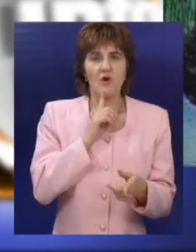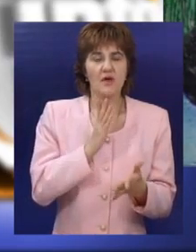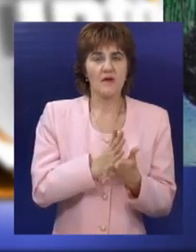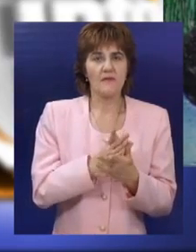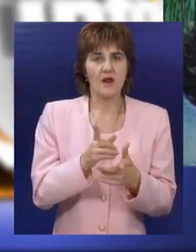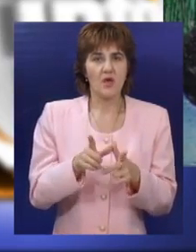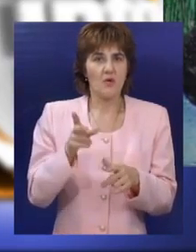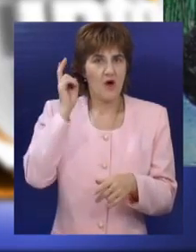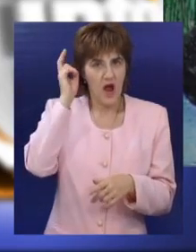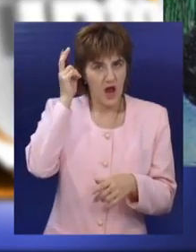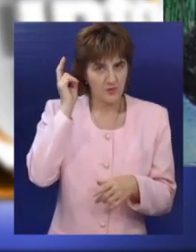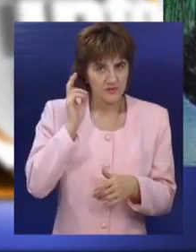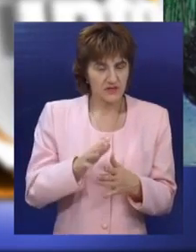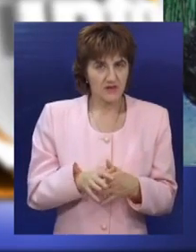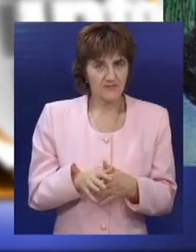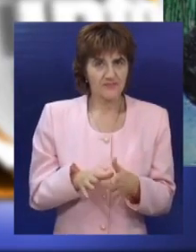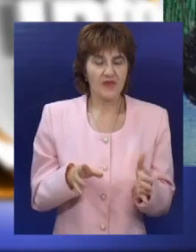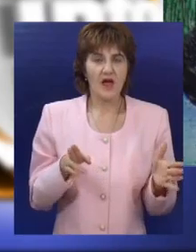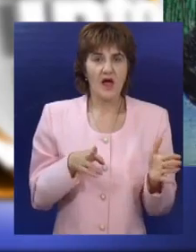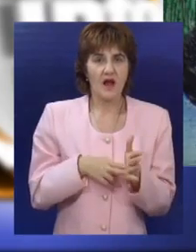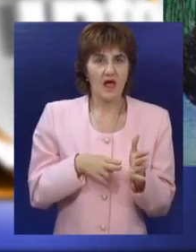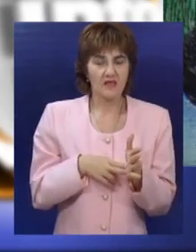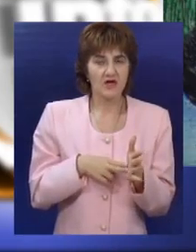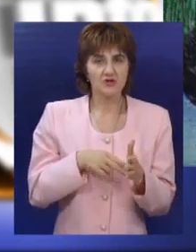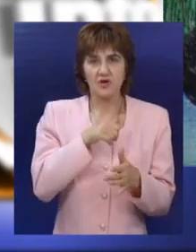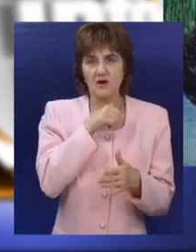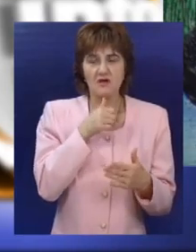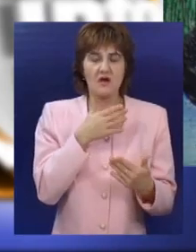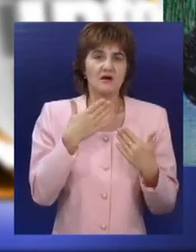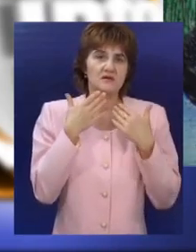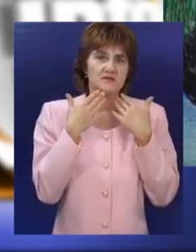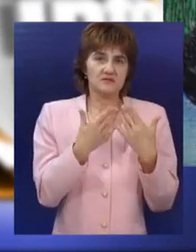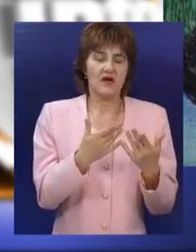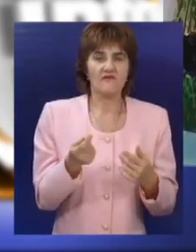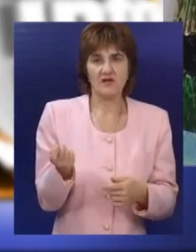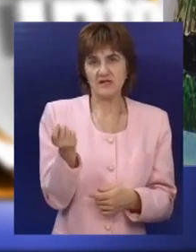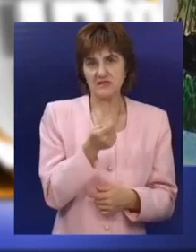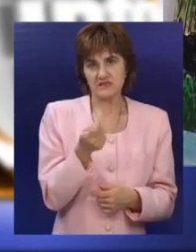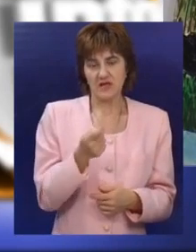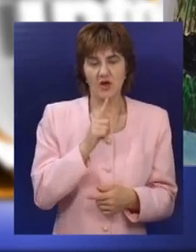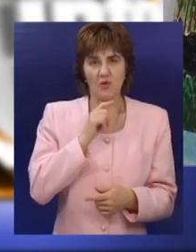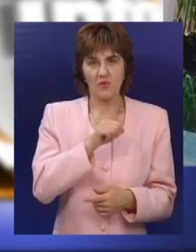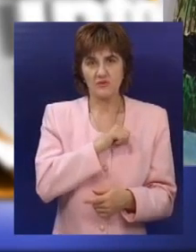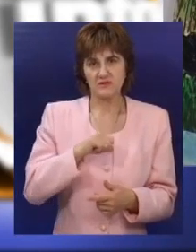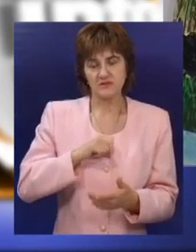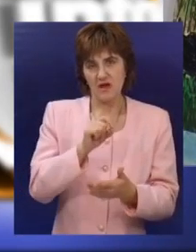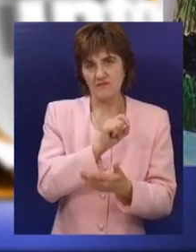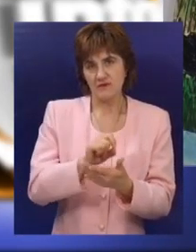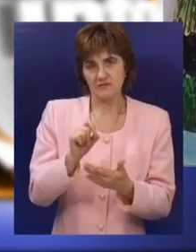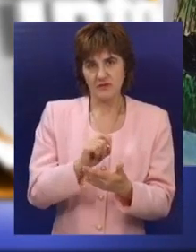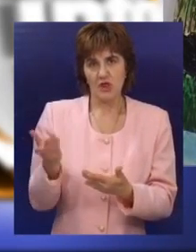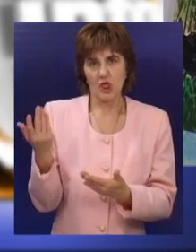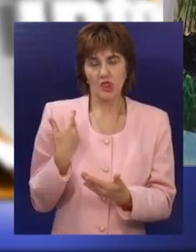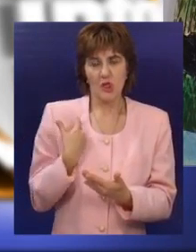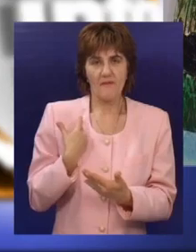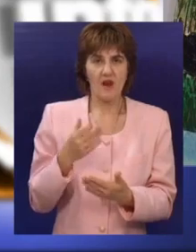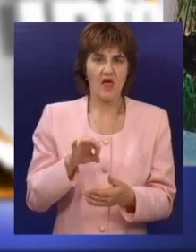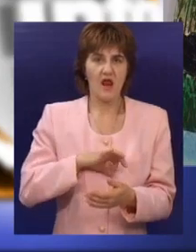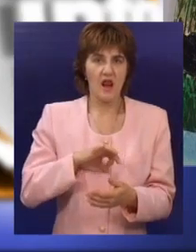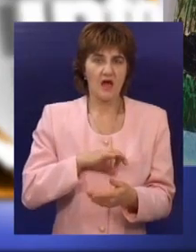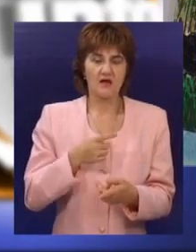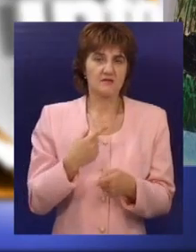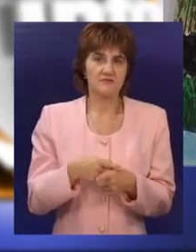je održano u Austriji. Nataša je, zahvaljujući slikovnici koju je sama napravila i prevela, dobila priznanje, a to je